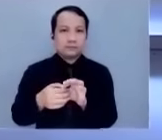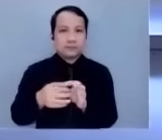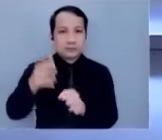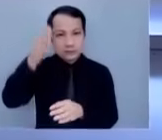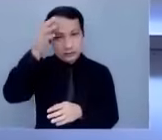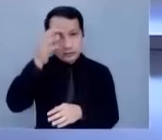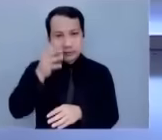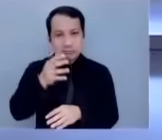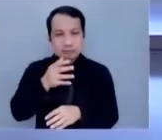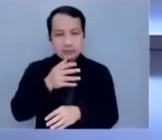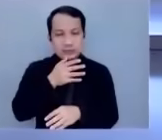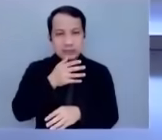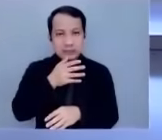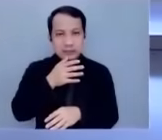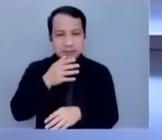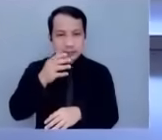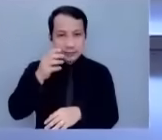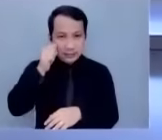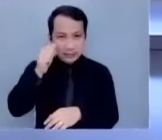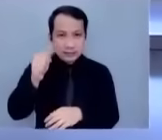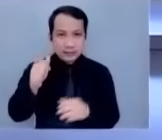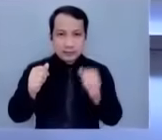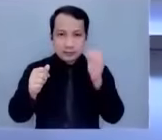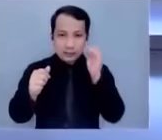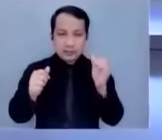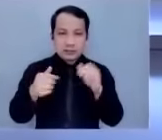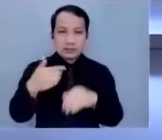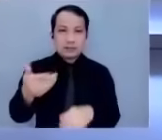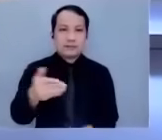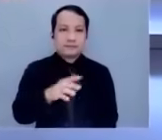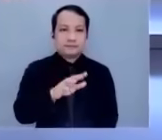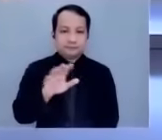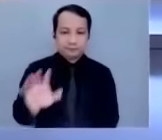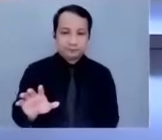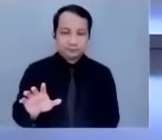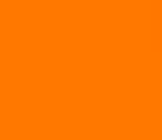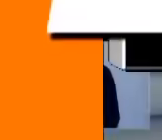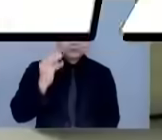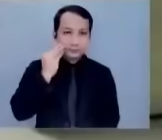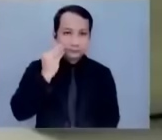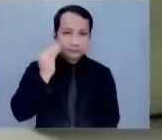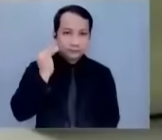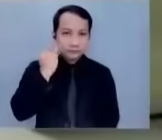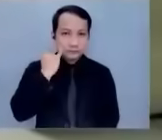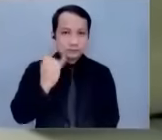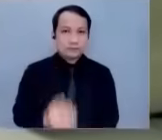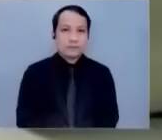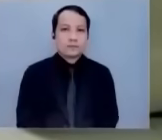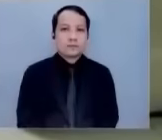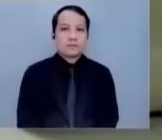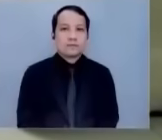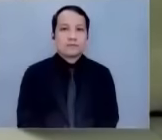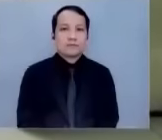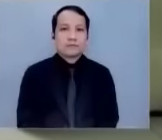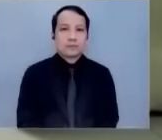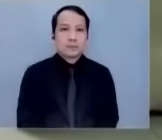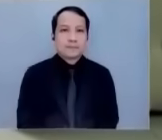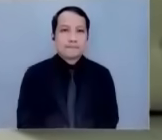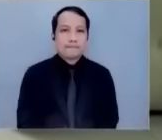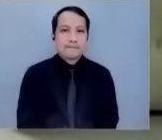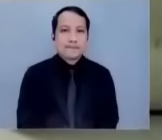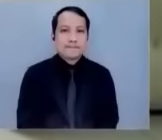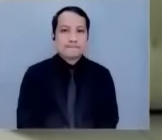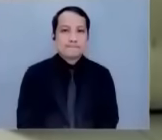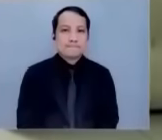sina aga at sherlene nasa frontline ang balitang iyan si MJ marfori give na give ang bulang